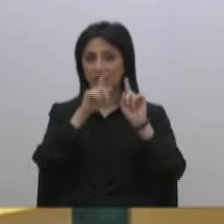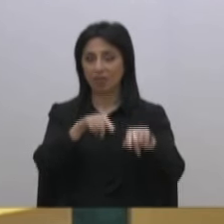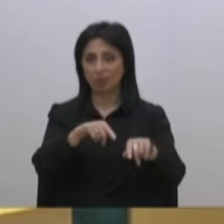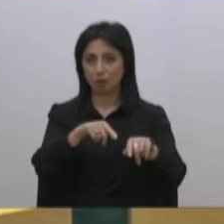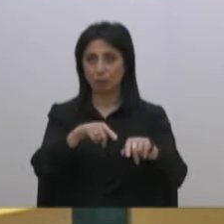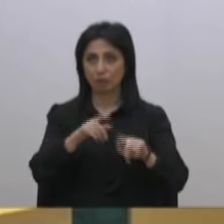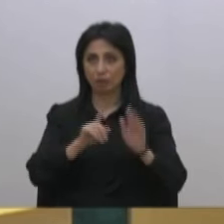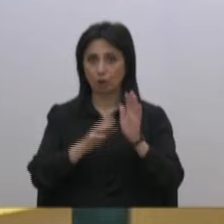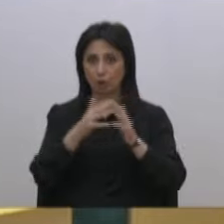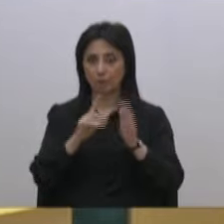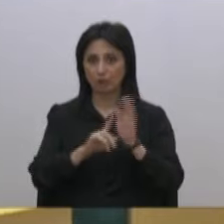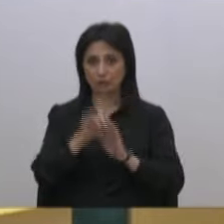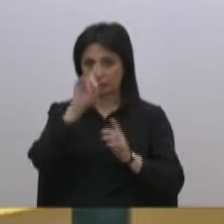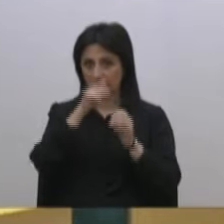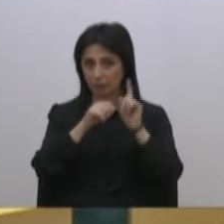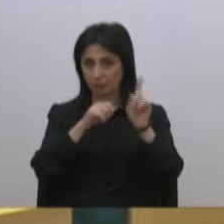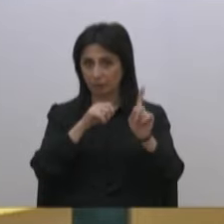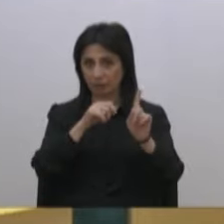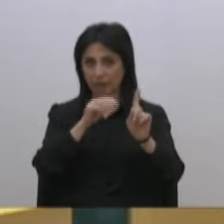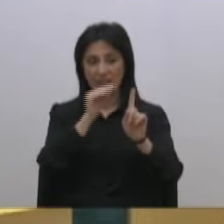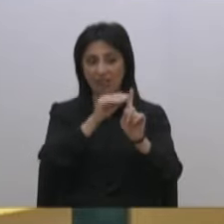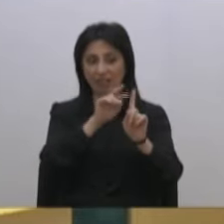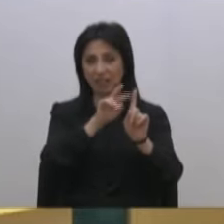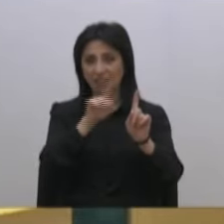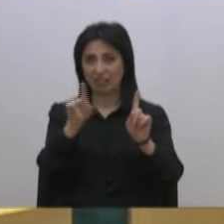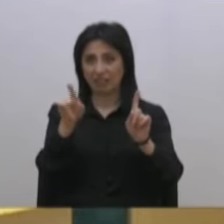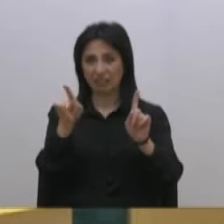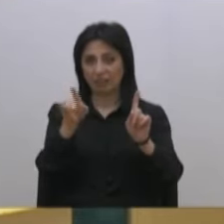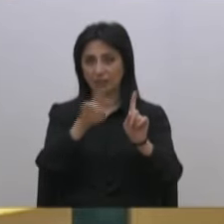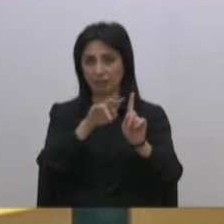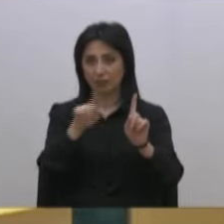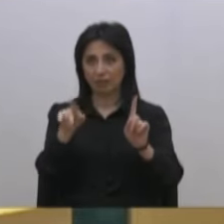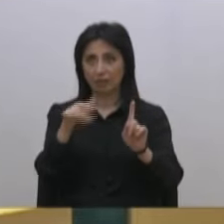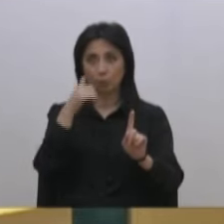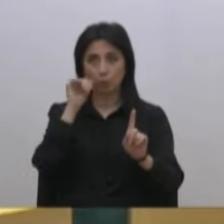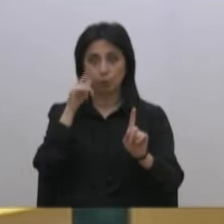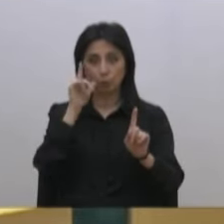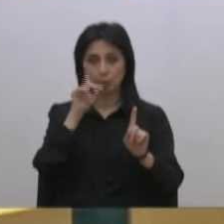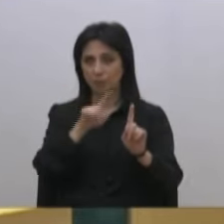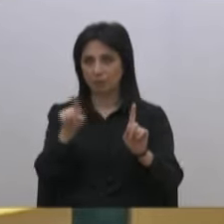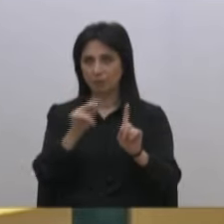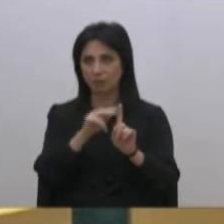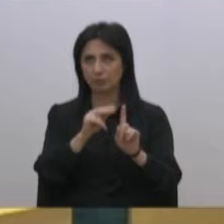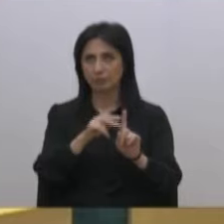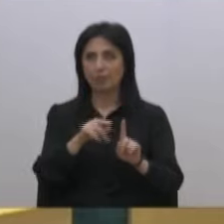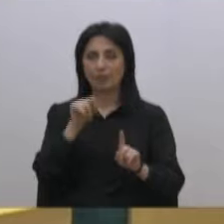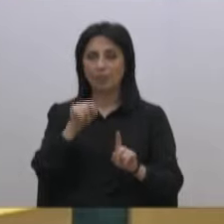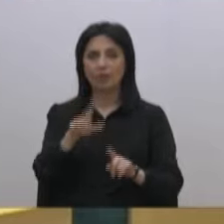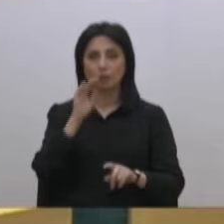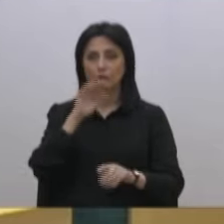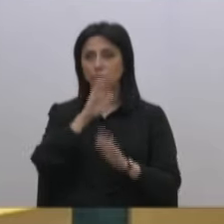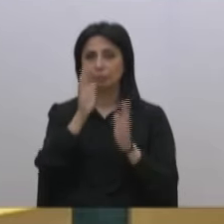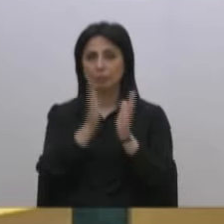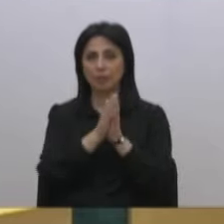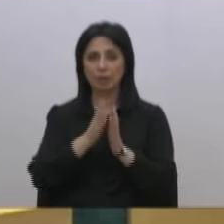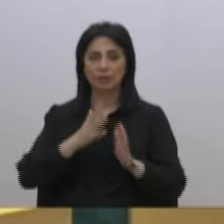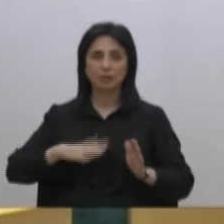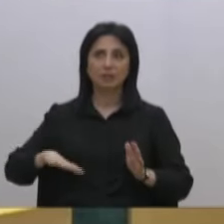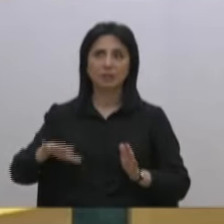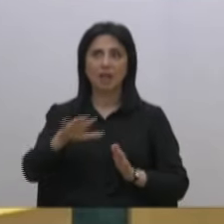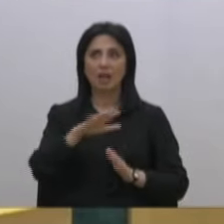სამხედროები დაადანაშაულეს ომის დაწყებაში ეს გვახსოვს ხო და იგივე ადგილა ზუსტად გუშინ და გუშინ წინ. მაშინ როდესაც მთელი